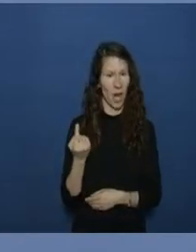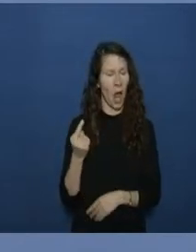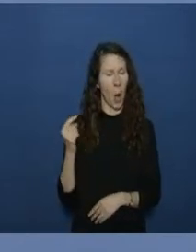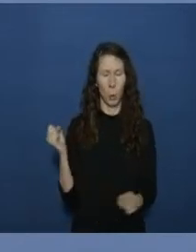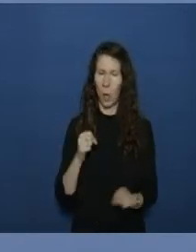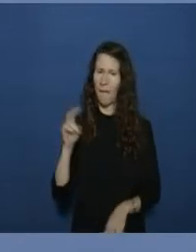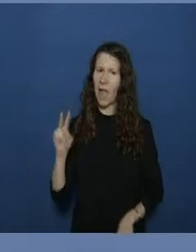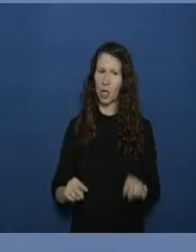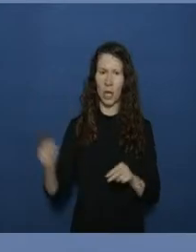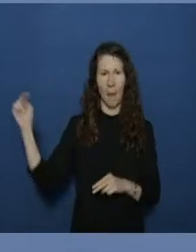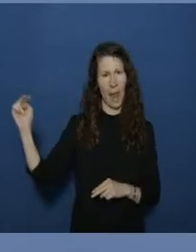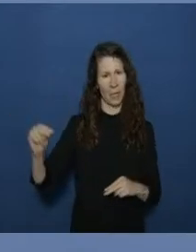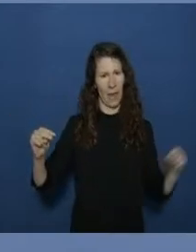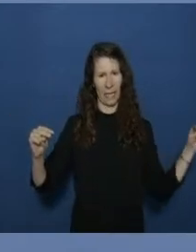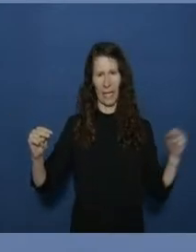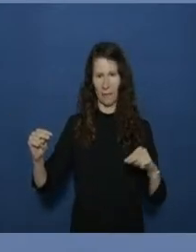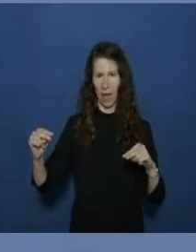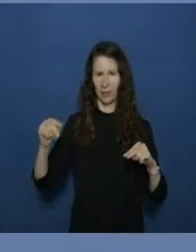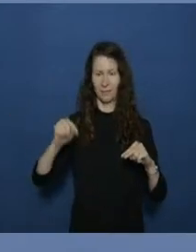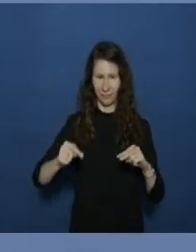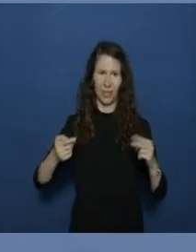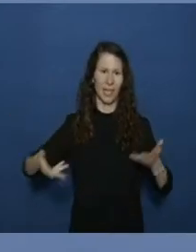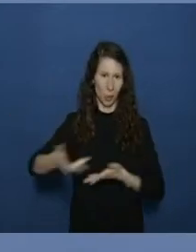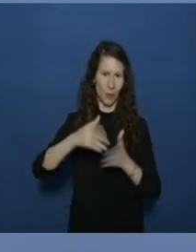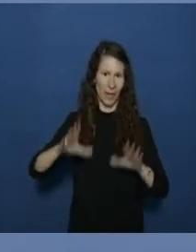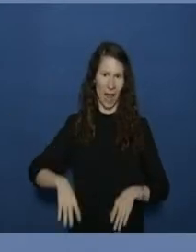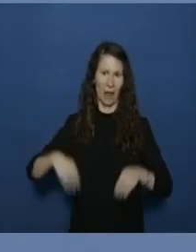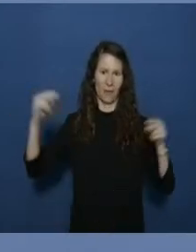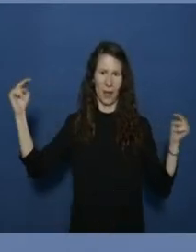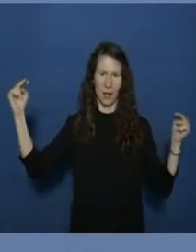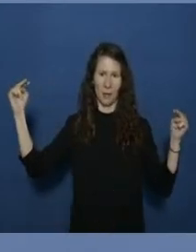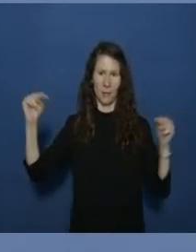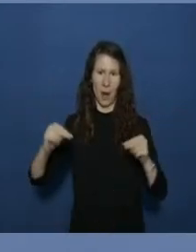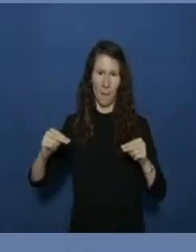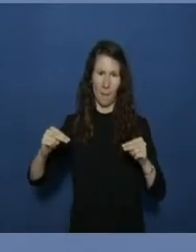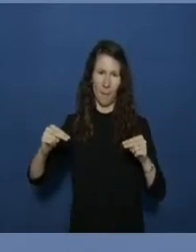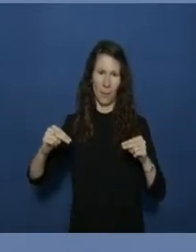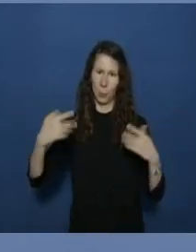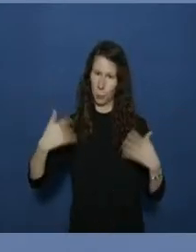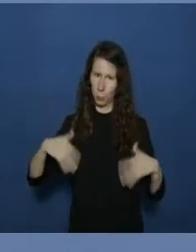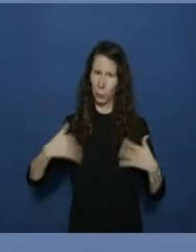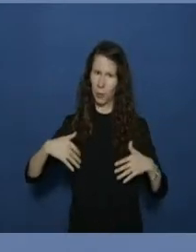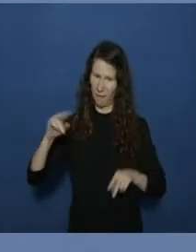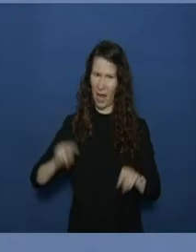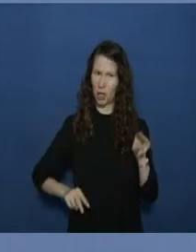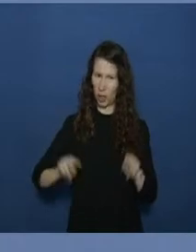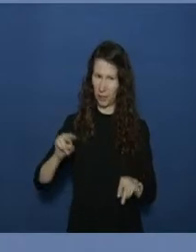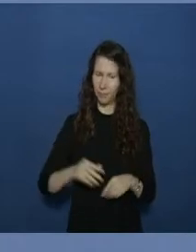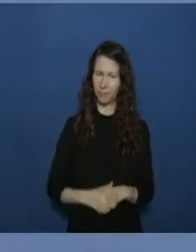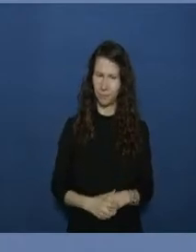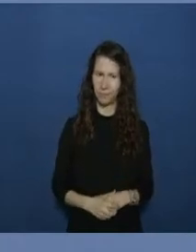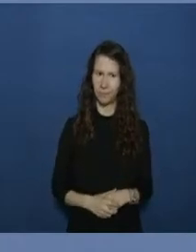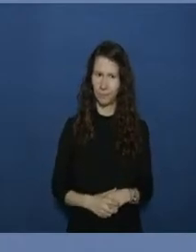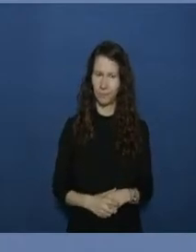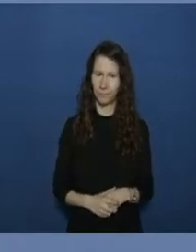Perspektiven in diese Gespräche hineingegangen sind, dass es natürlich hier